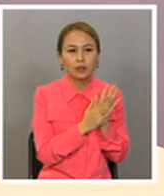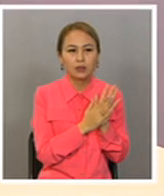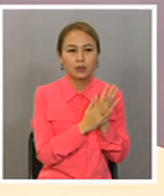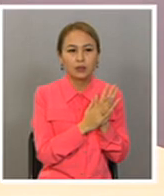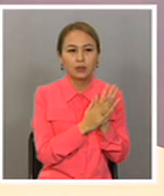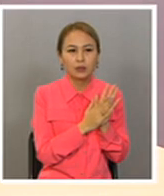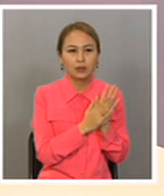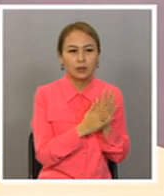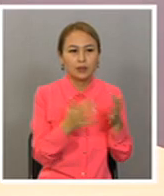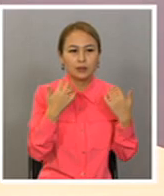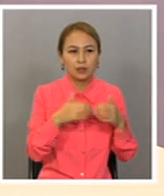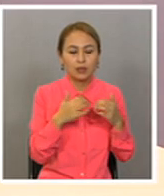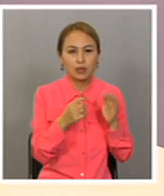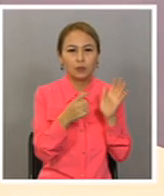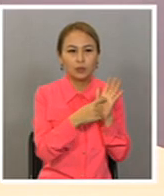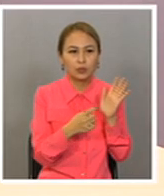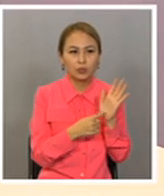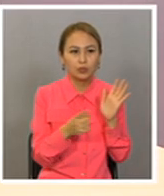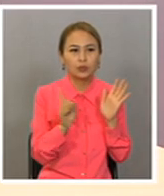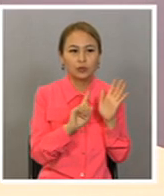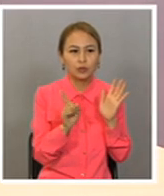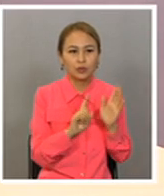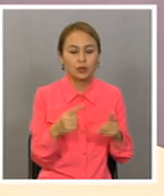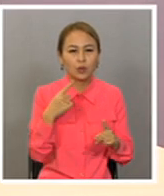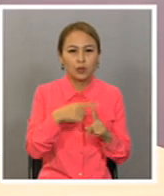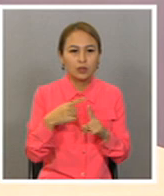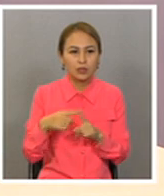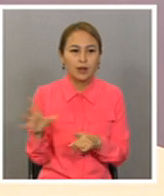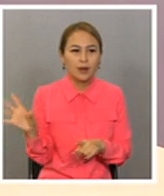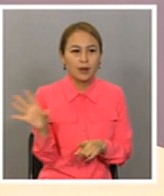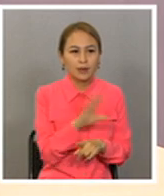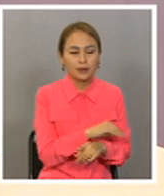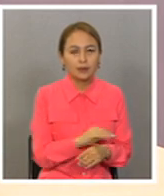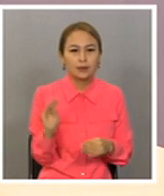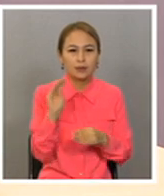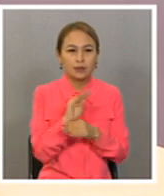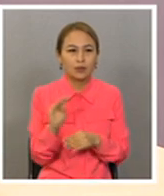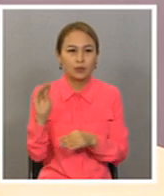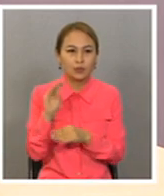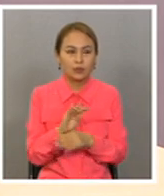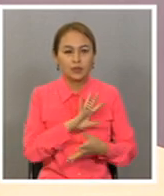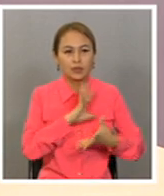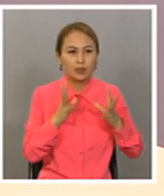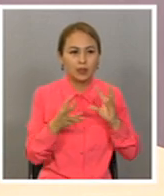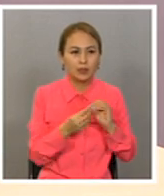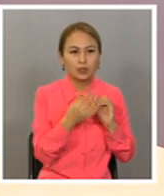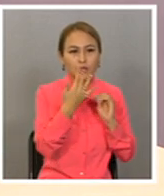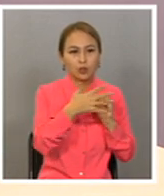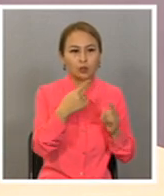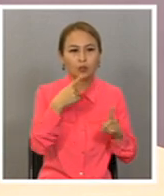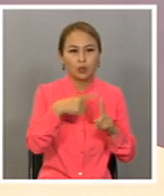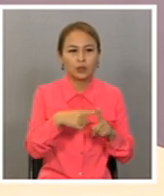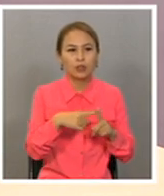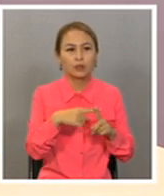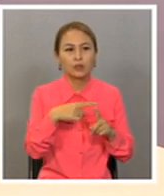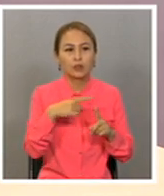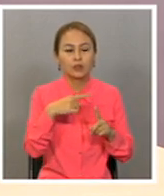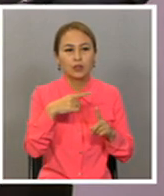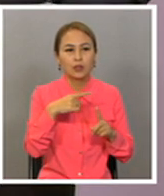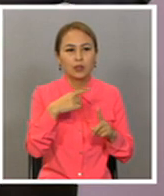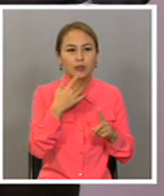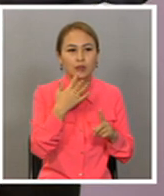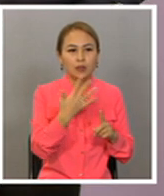Kosındını sanga bölü üçün kosılgıçlardan her kaysın sanga bölemiz. Yani 50'de 5'ge bölemiz. Neticemiz 10